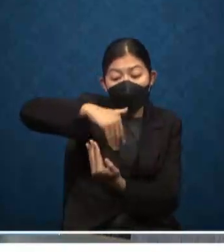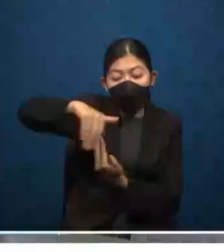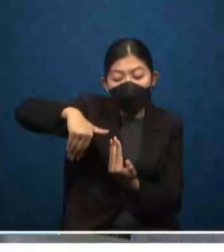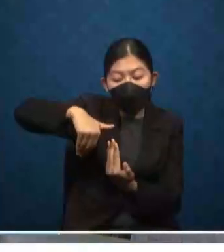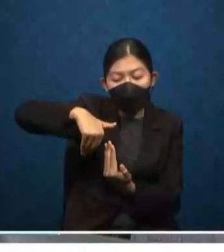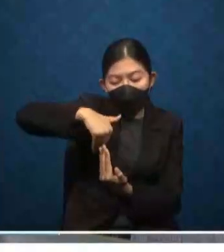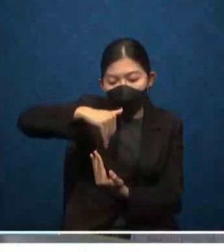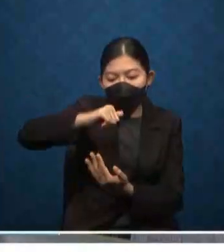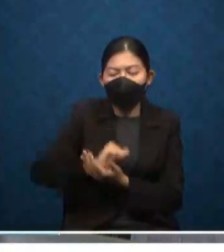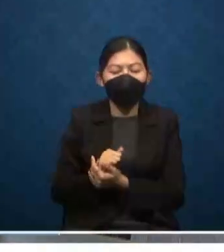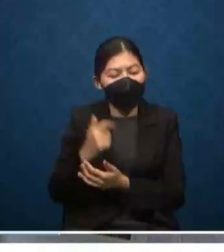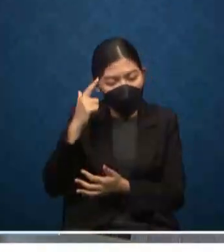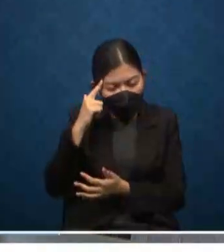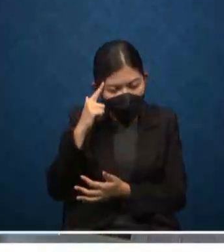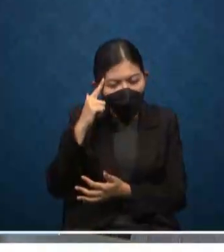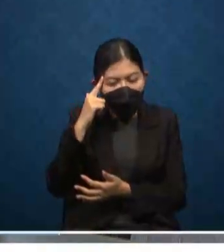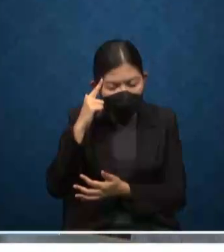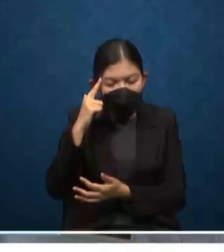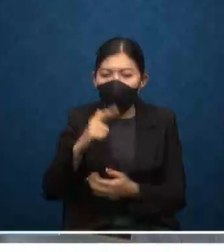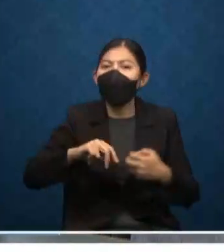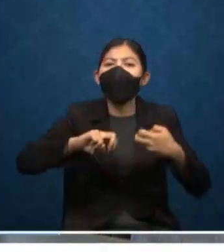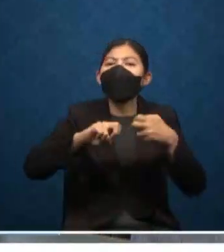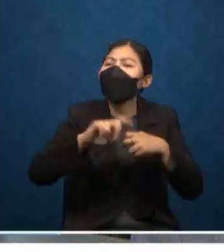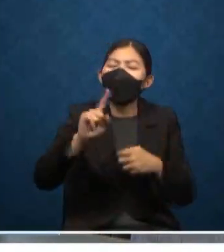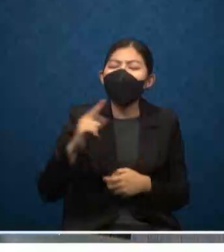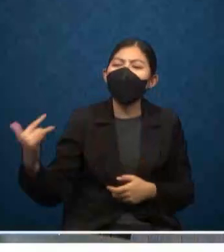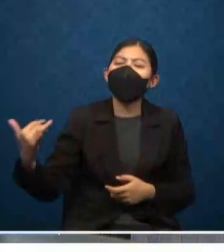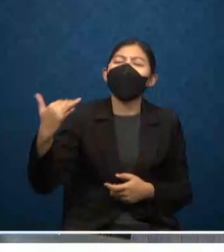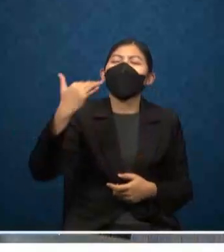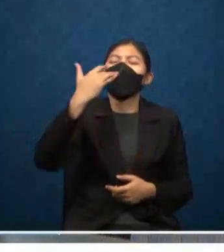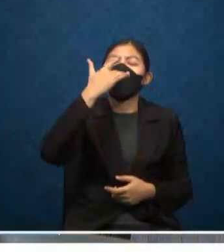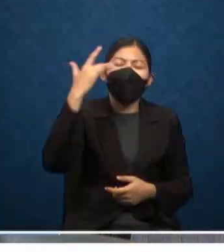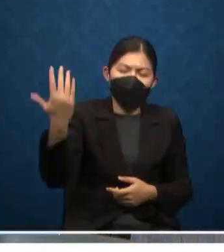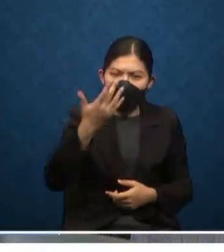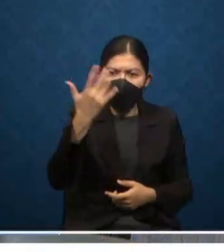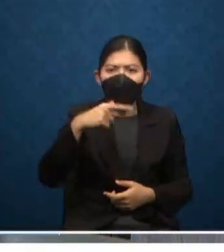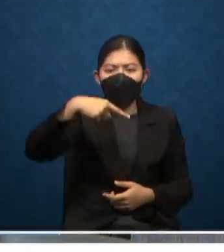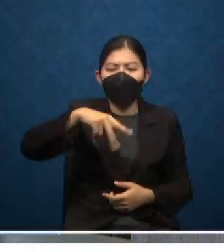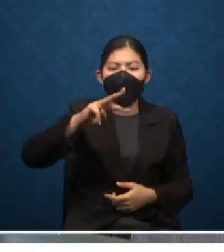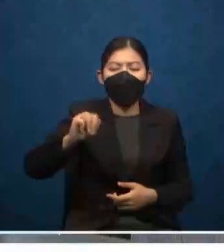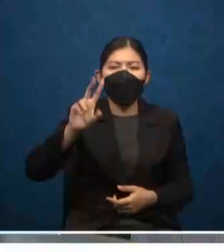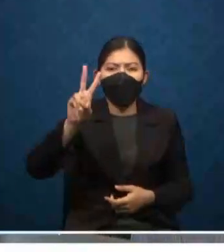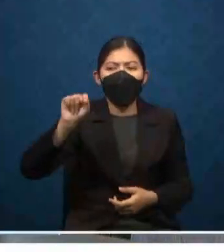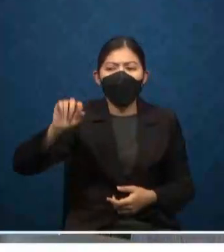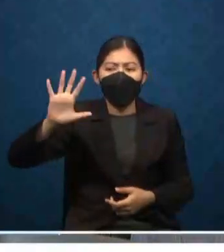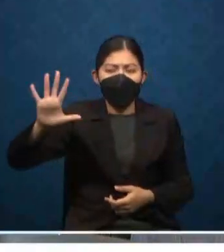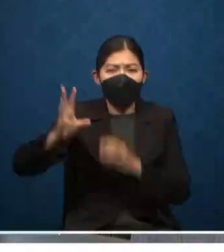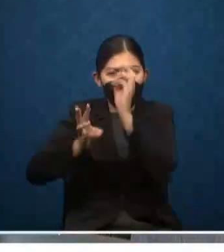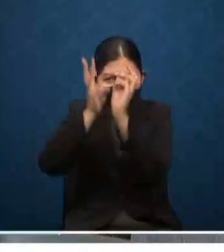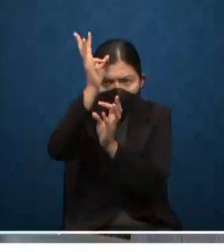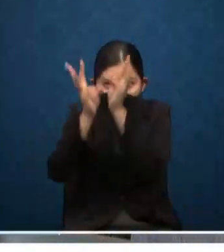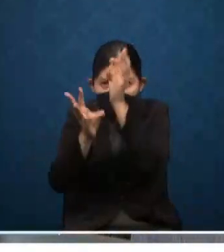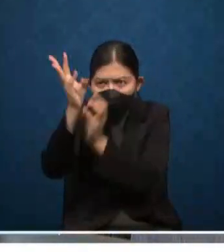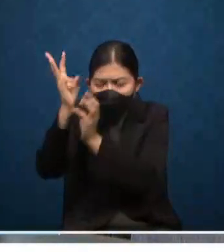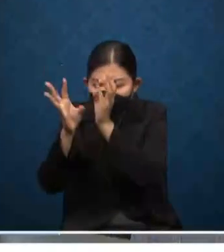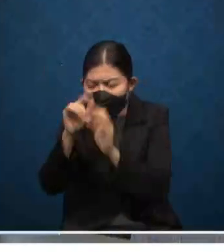อมนั้นตามมาด้วยปัญหามลพิษมลภาวะคือ PM 2.5 เราได้ยินกันอยู่เนื